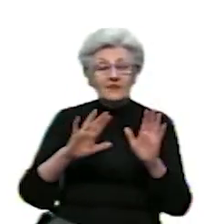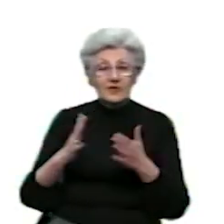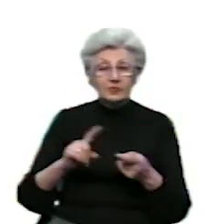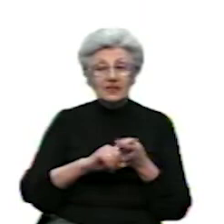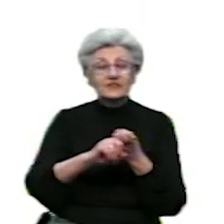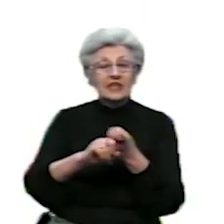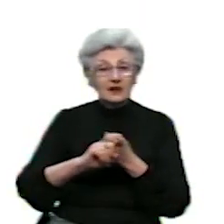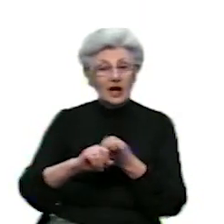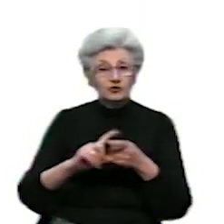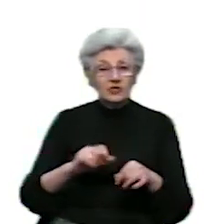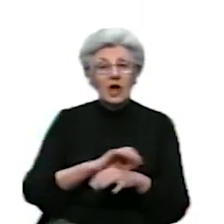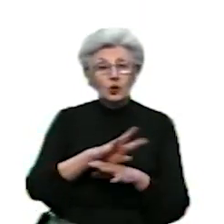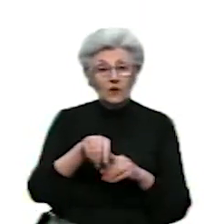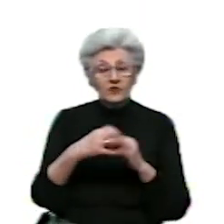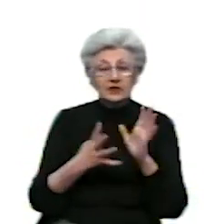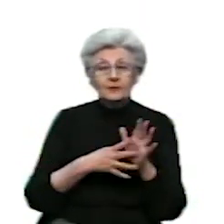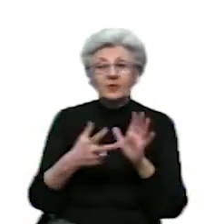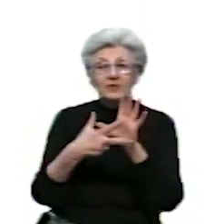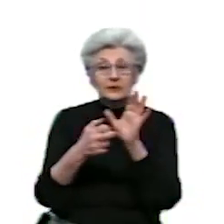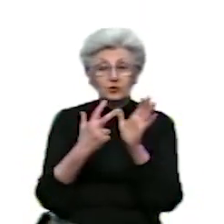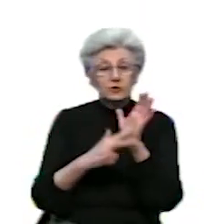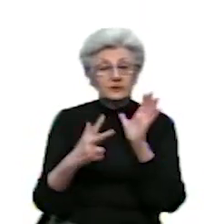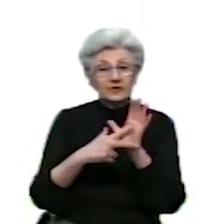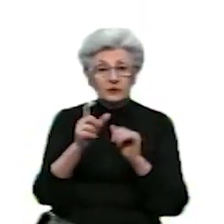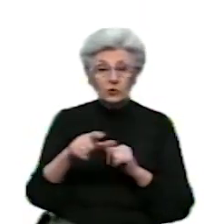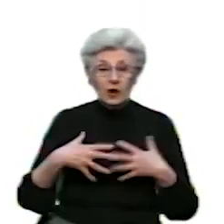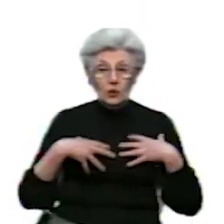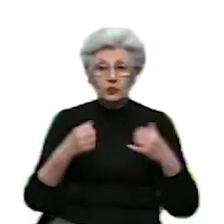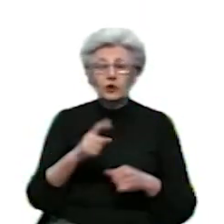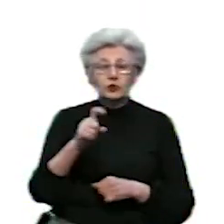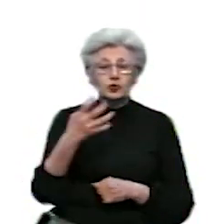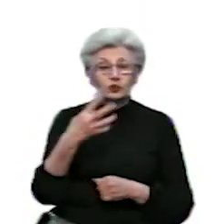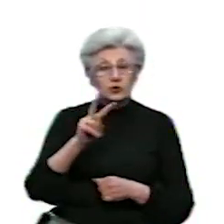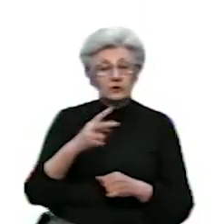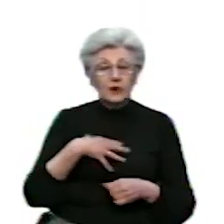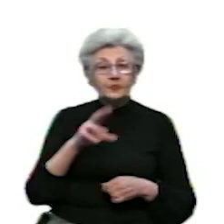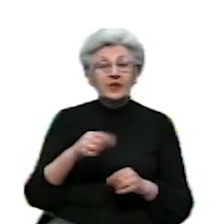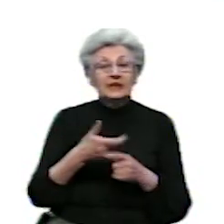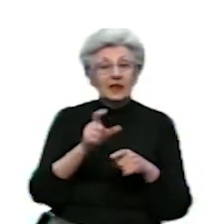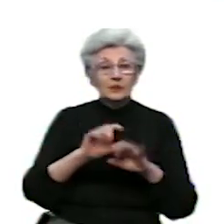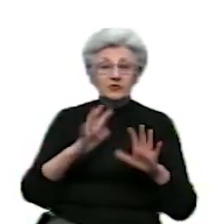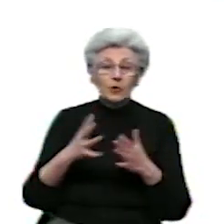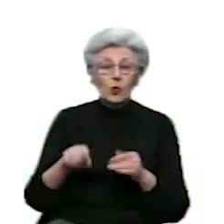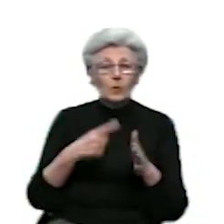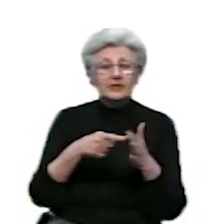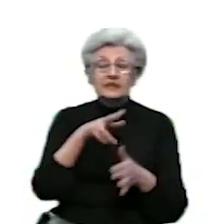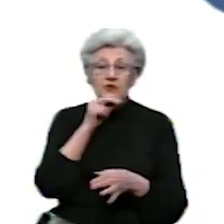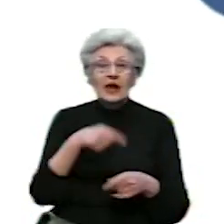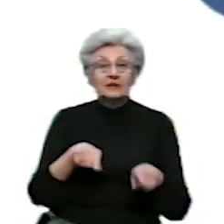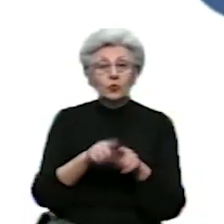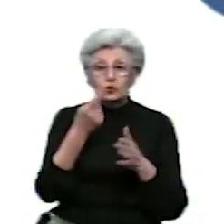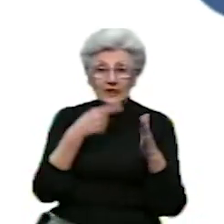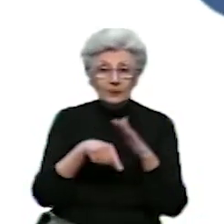зараження COVID-19. 888 людей одужали, 142 померли. Найбільше випадків у місті Чернівці, а також у Глибоцькому